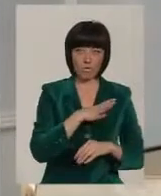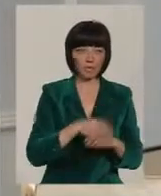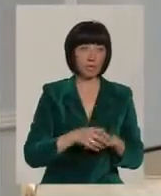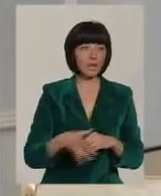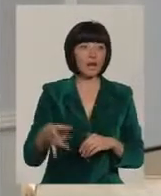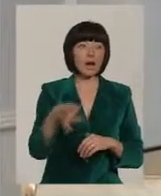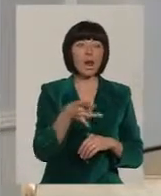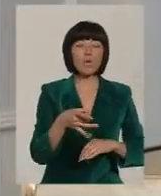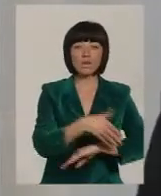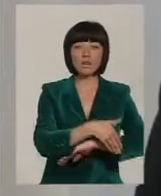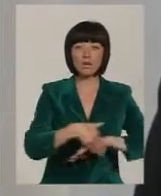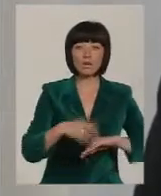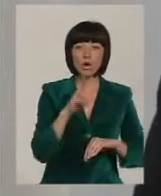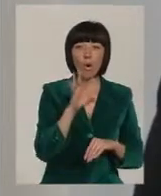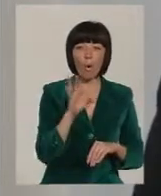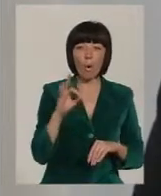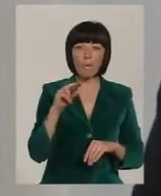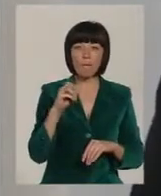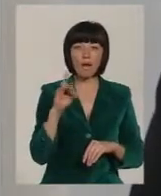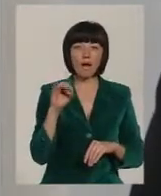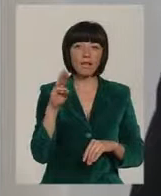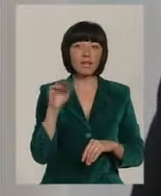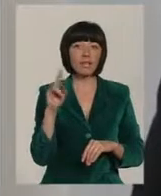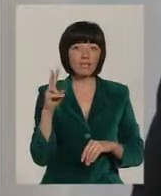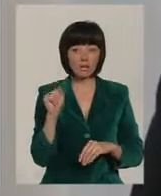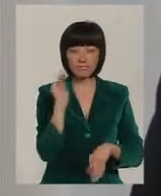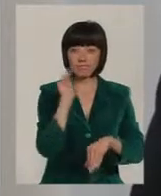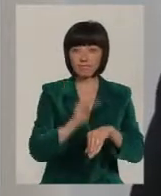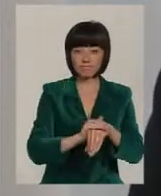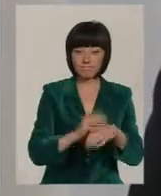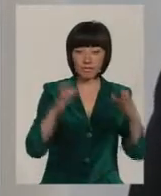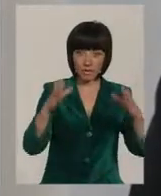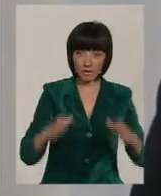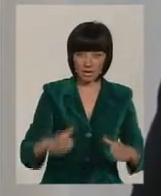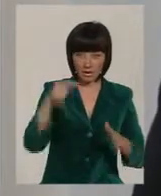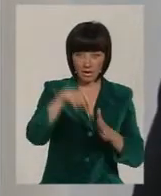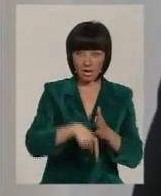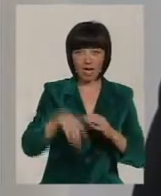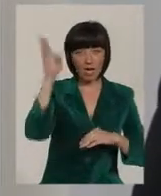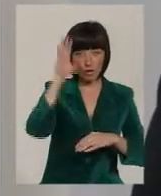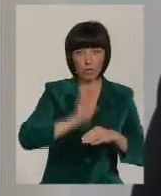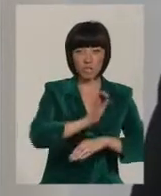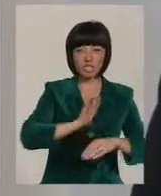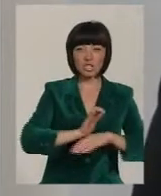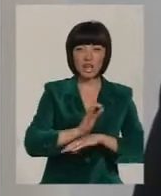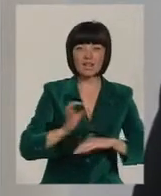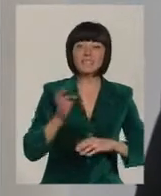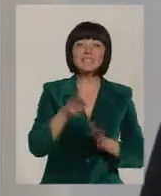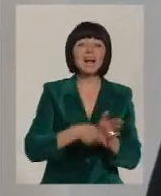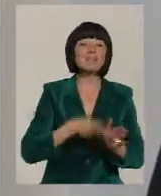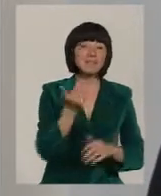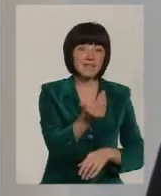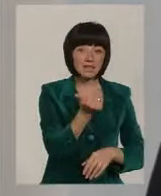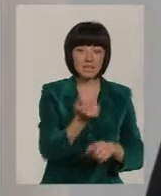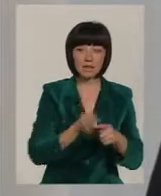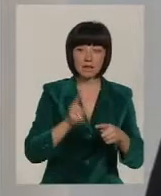районі вулиці Кооперативної нами було виявлено один з колекторів, який належить підрозділу водопостачання Південно-Західної залізниці. На